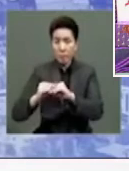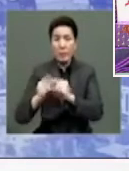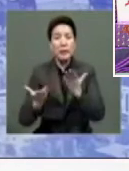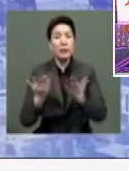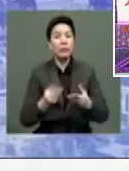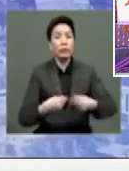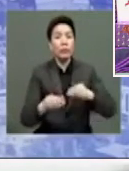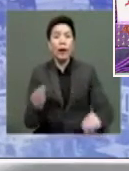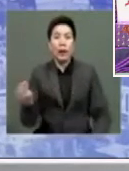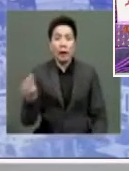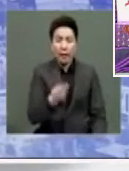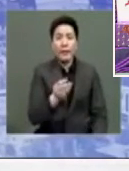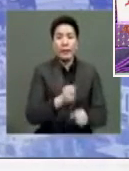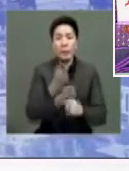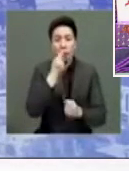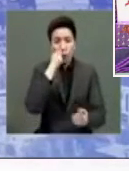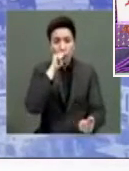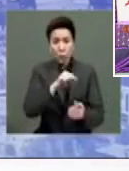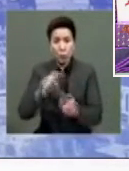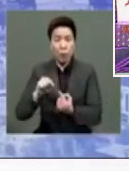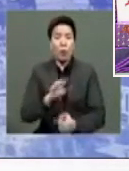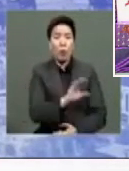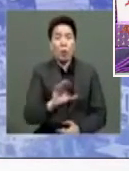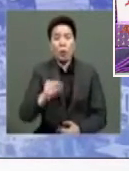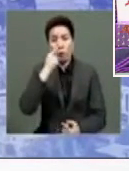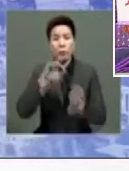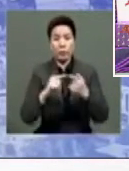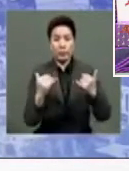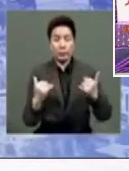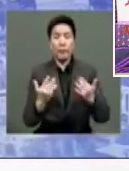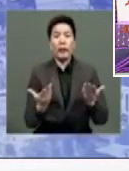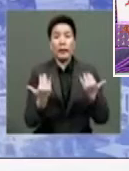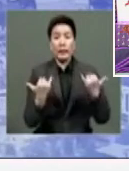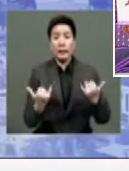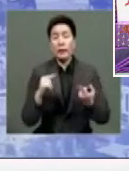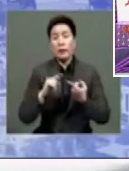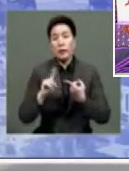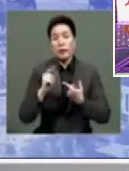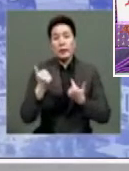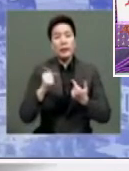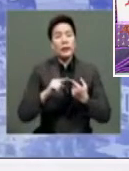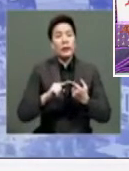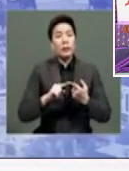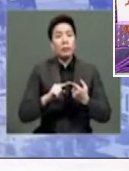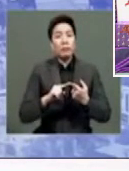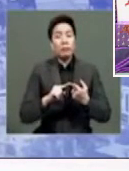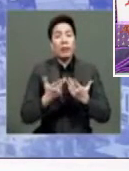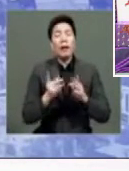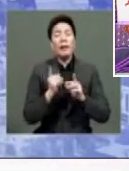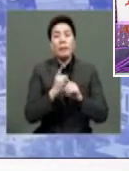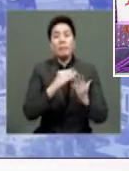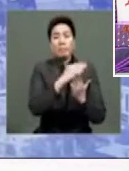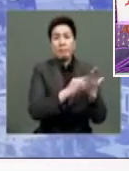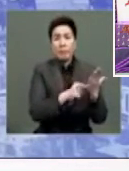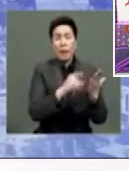ที่ที่เป็นเขตเ่อพื้นที่ควบคุมสูงสุดอ่ะคือจังหวัดที่เป็นพื้นที่สีแดงแจ๋เนี่ยนะจะเข้าพื้นที่แต่ละจังหวัด